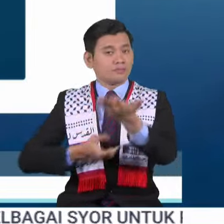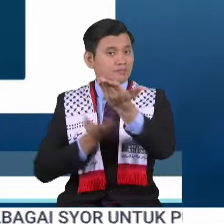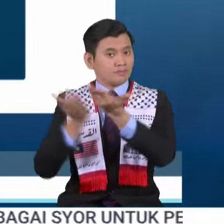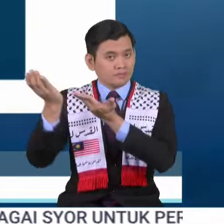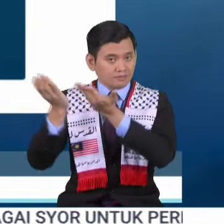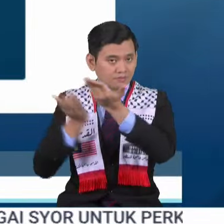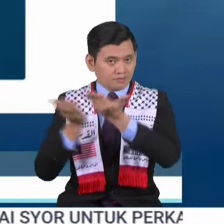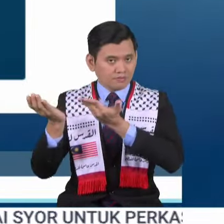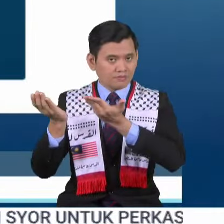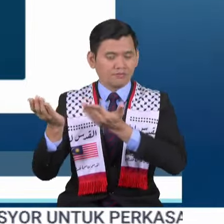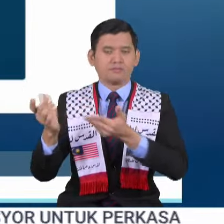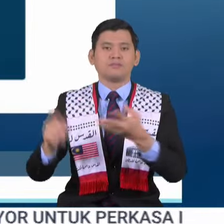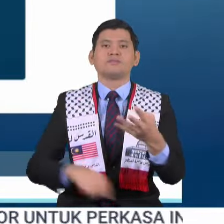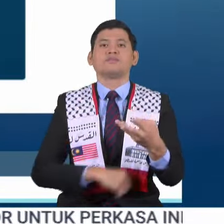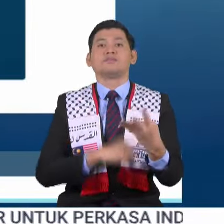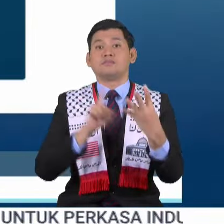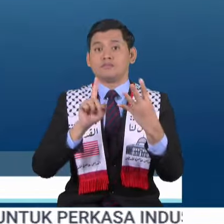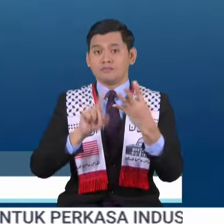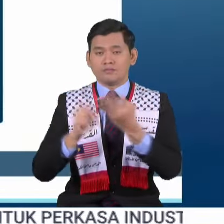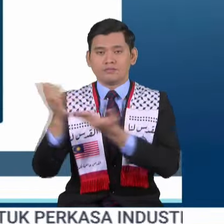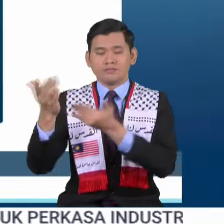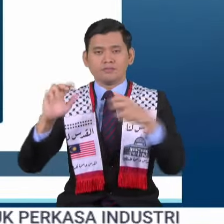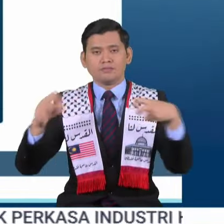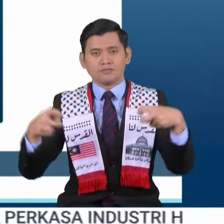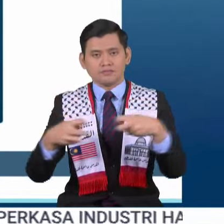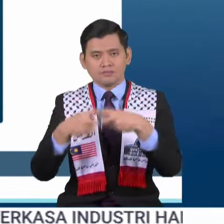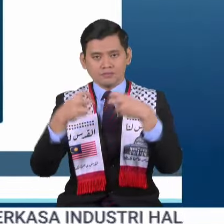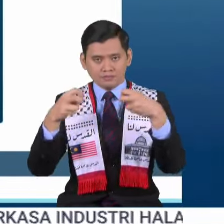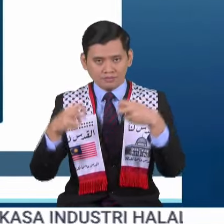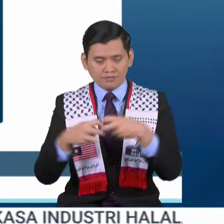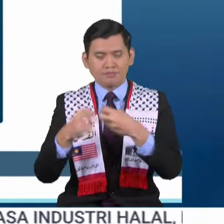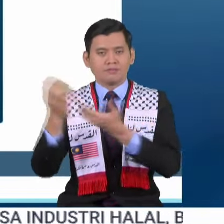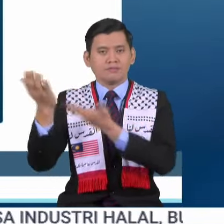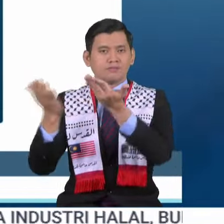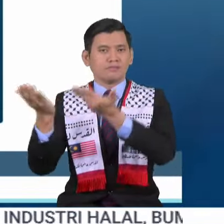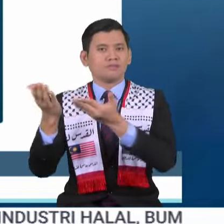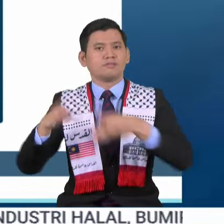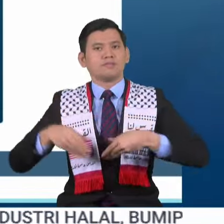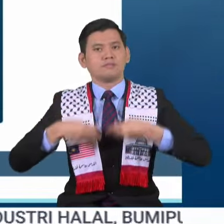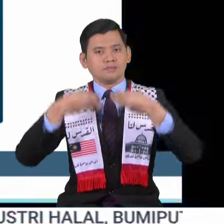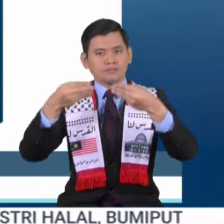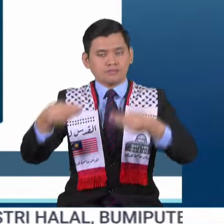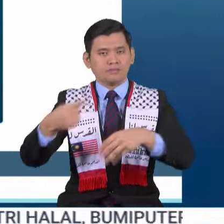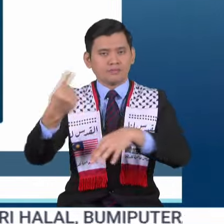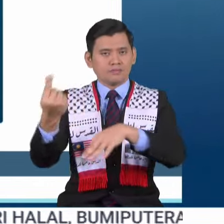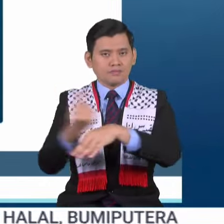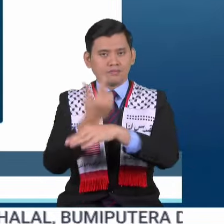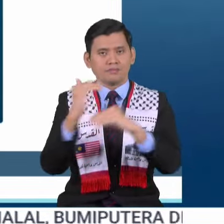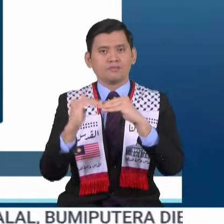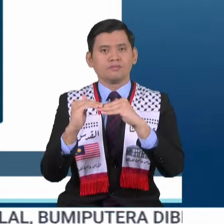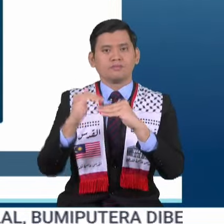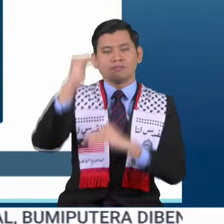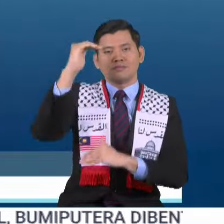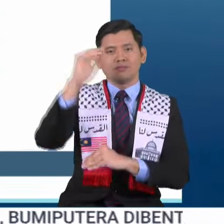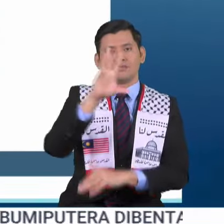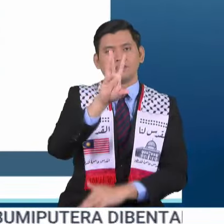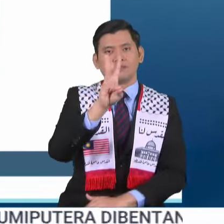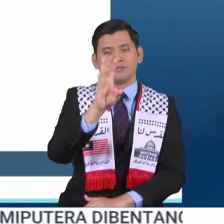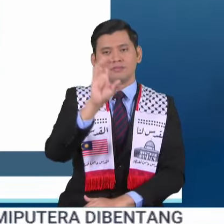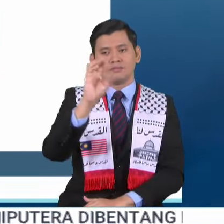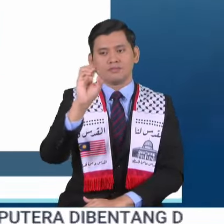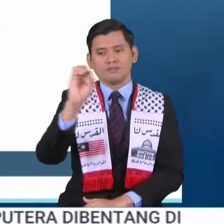perkhidmatan. Bagi perkhidmatan elektrik, cukai perkhidmatan hanya dikenakan ke atas kadar kepenggunaan lebih daripada